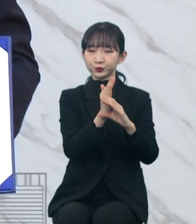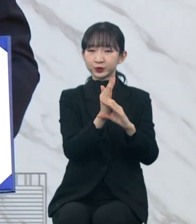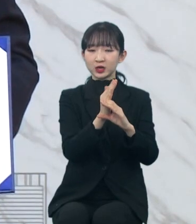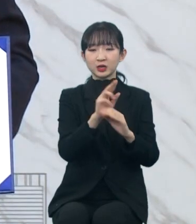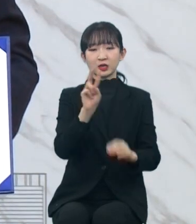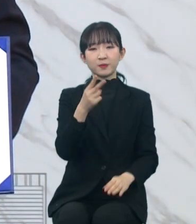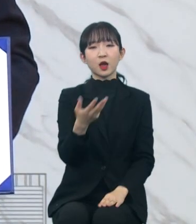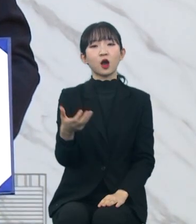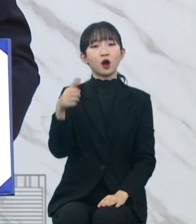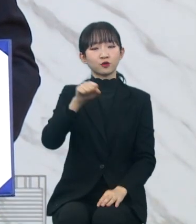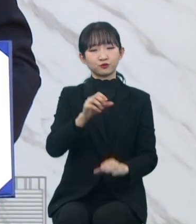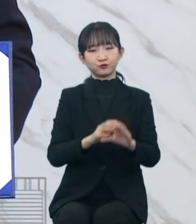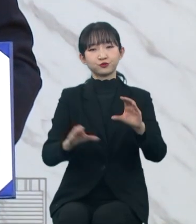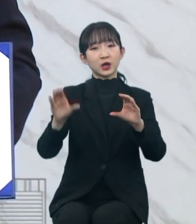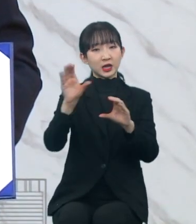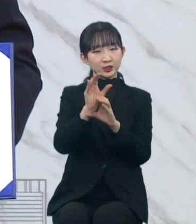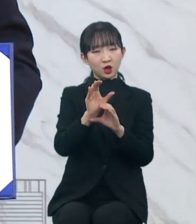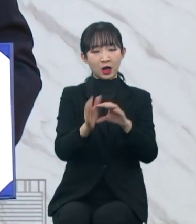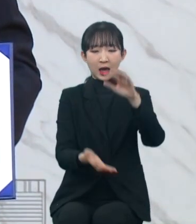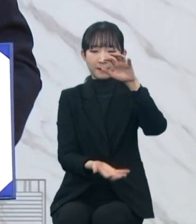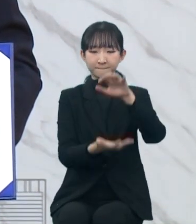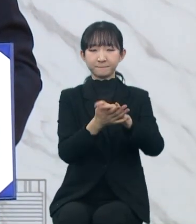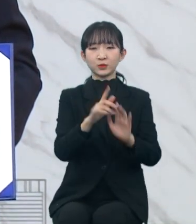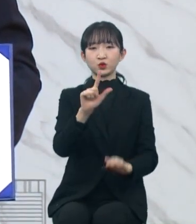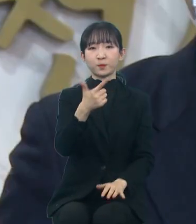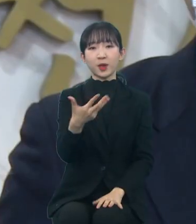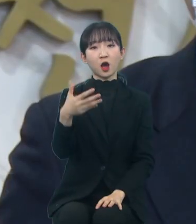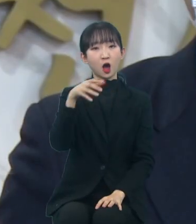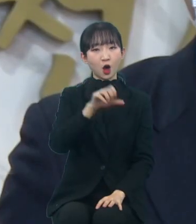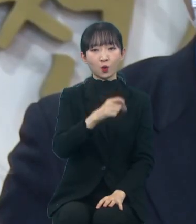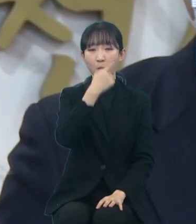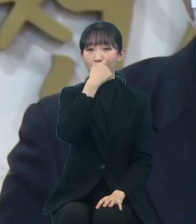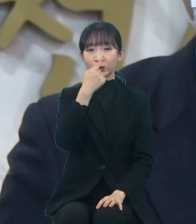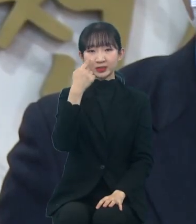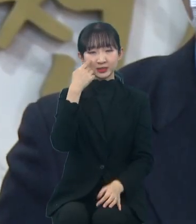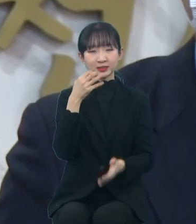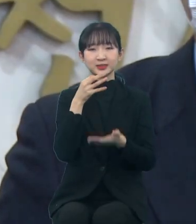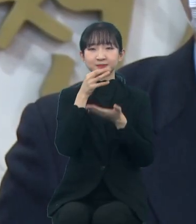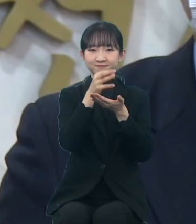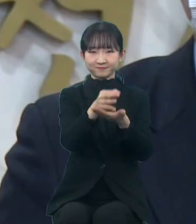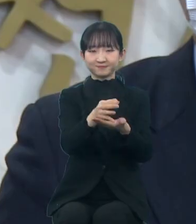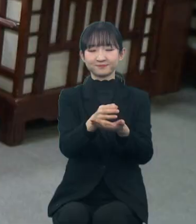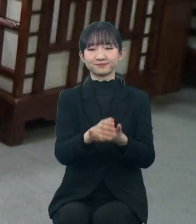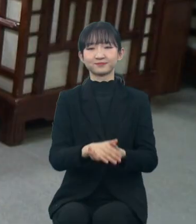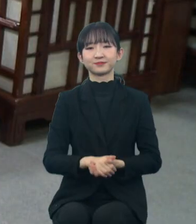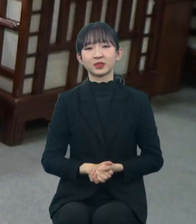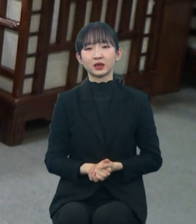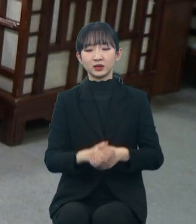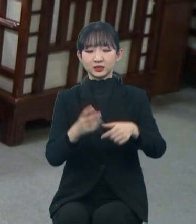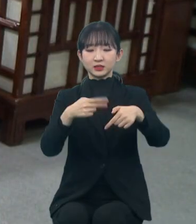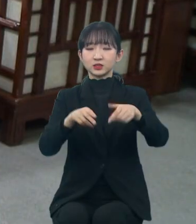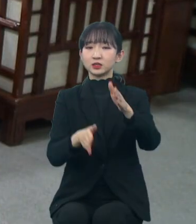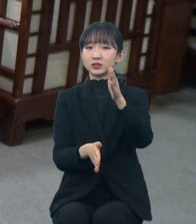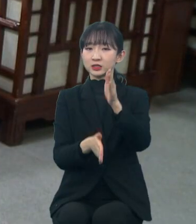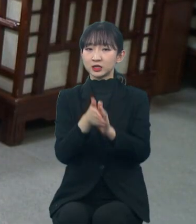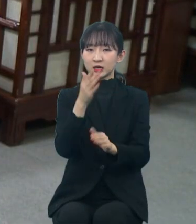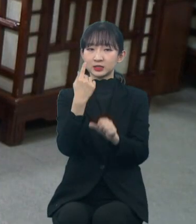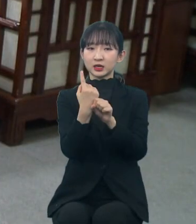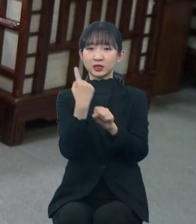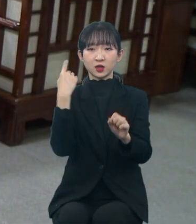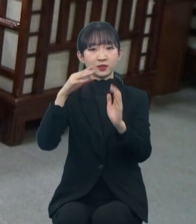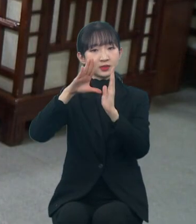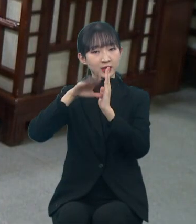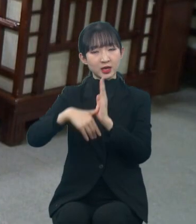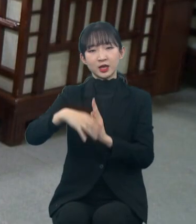200억 원을 추가해 모두 600억 원으로 보증 규모를 확대 지원하는 협약입니다. 인천시가 지난해